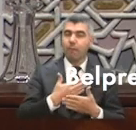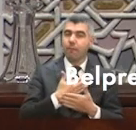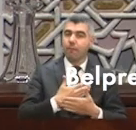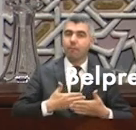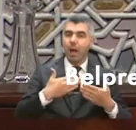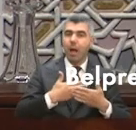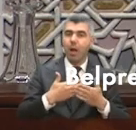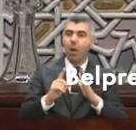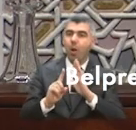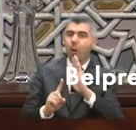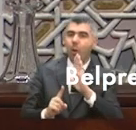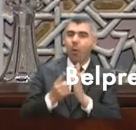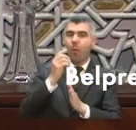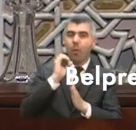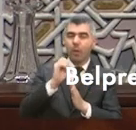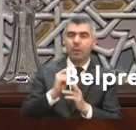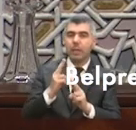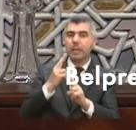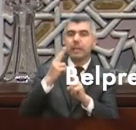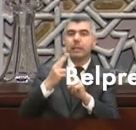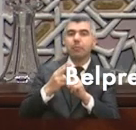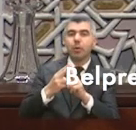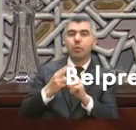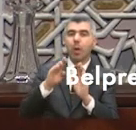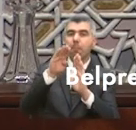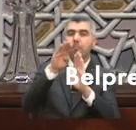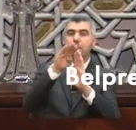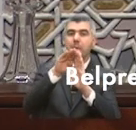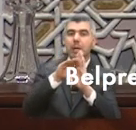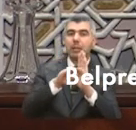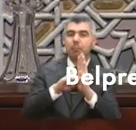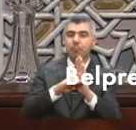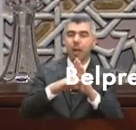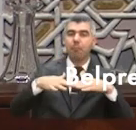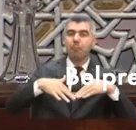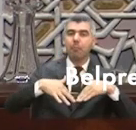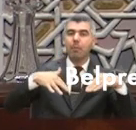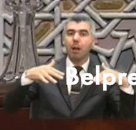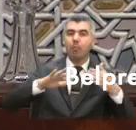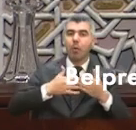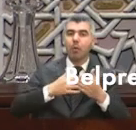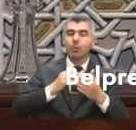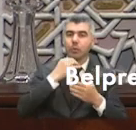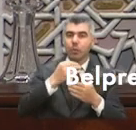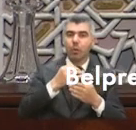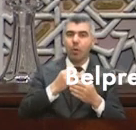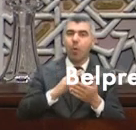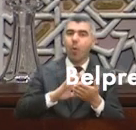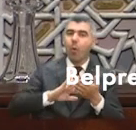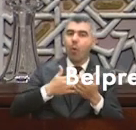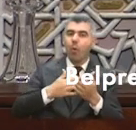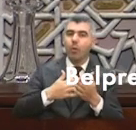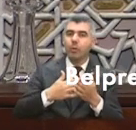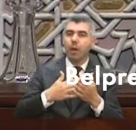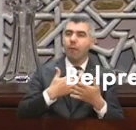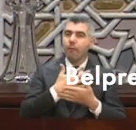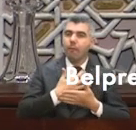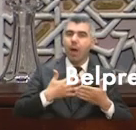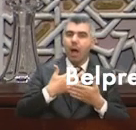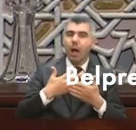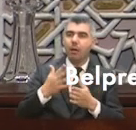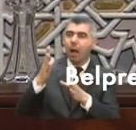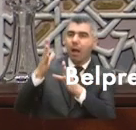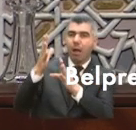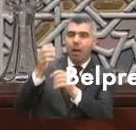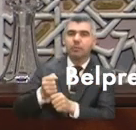التاريخيه باسمي وباسم اعضاء المجلس ان نعبر عن مشاعر الفخر والاعتزاز